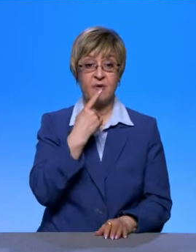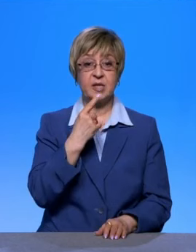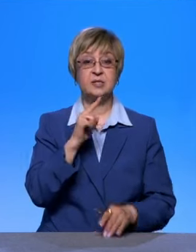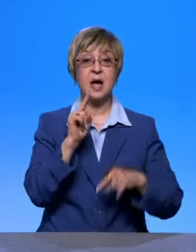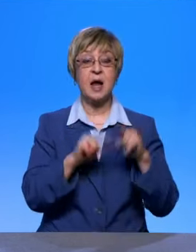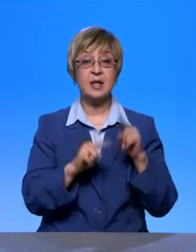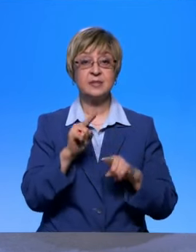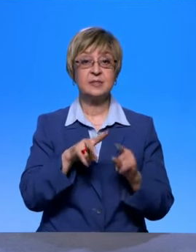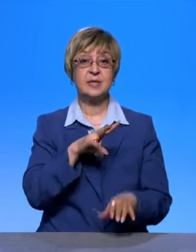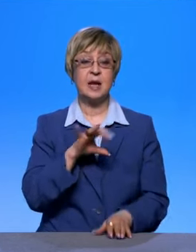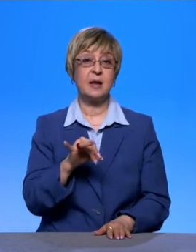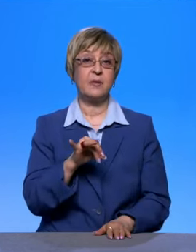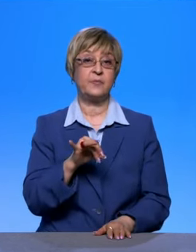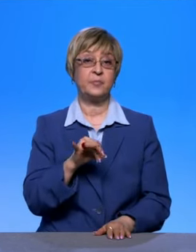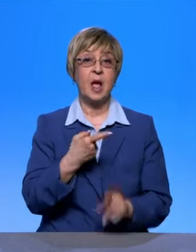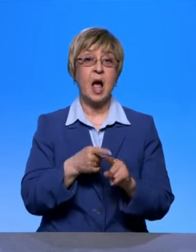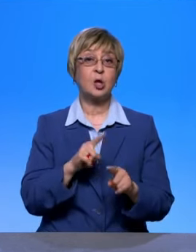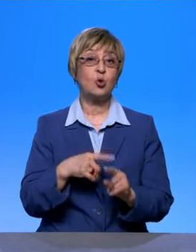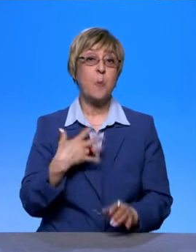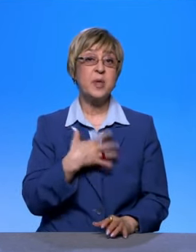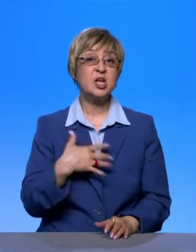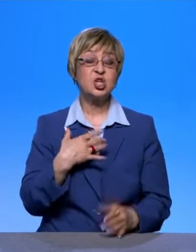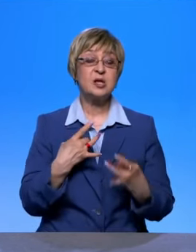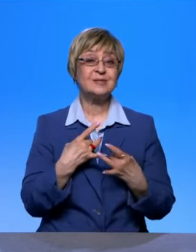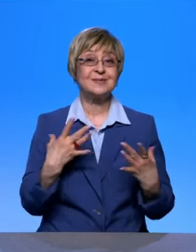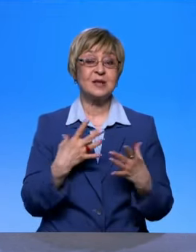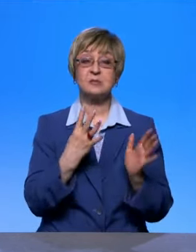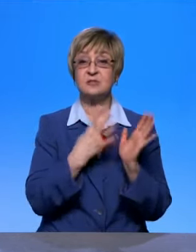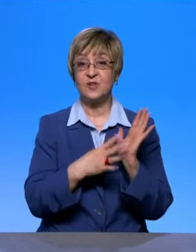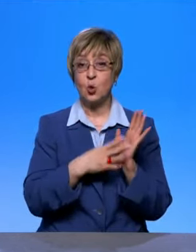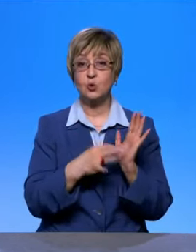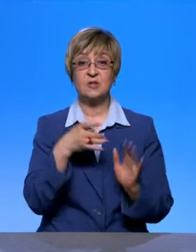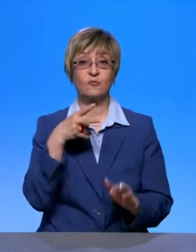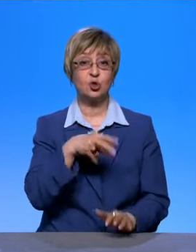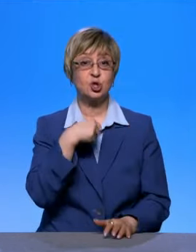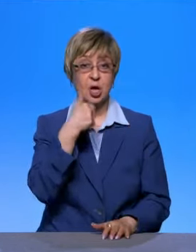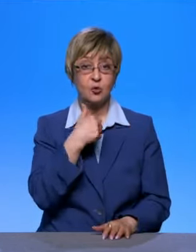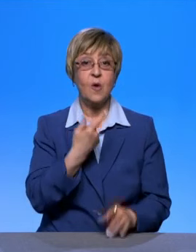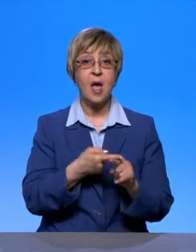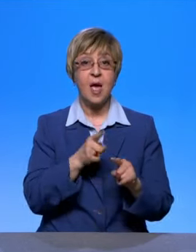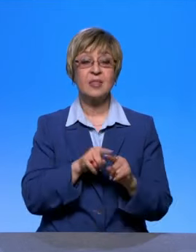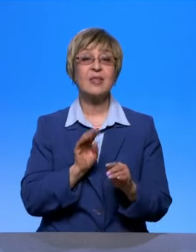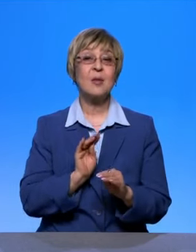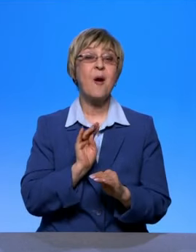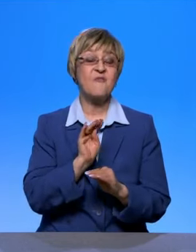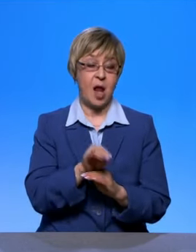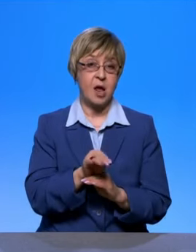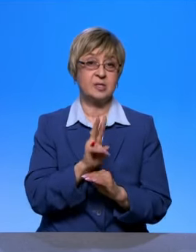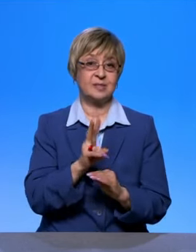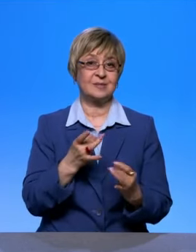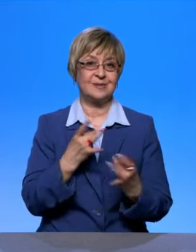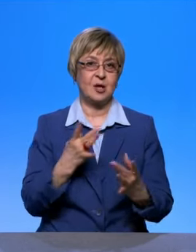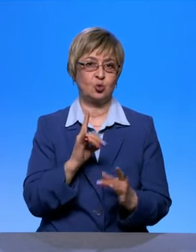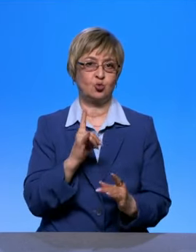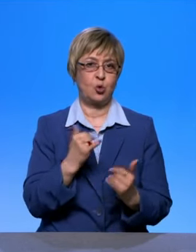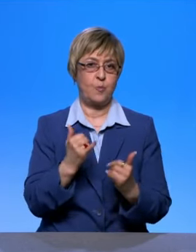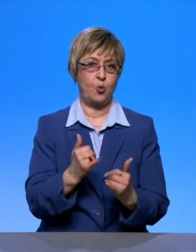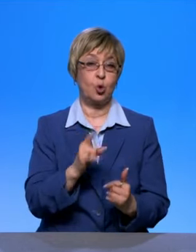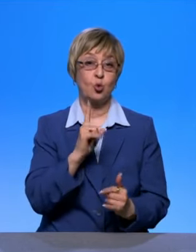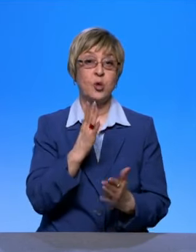которые, пережили этот стресс, немножко тоже добавляют градуса. Но есть и другая